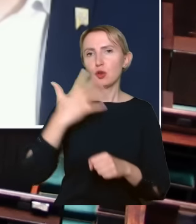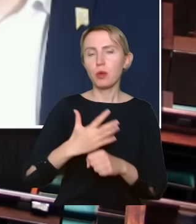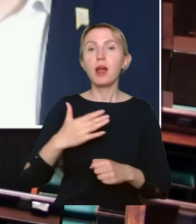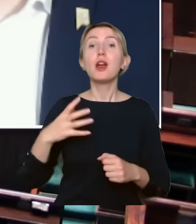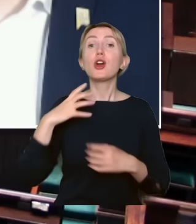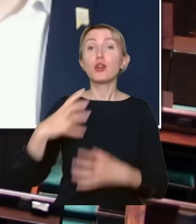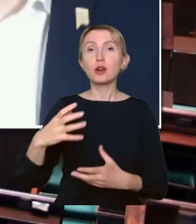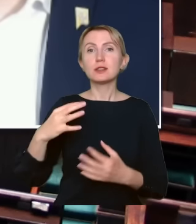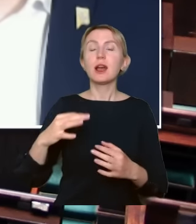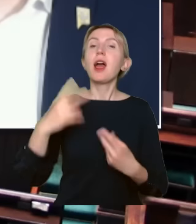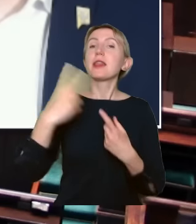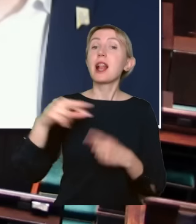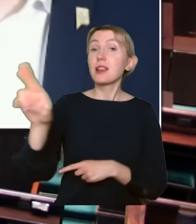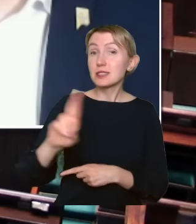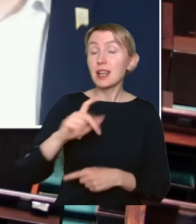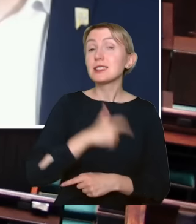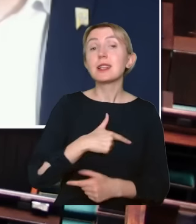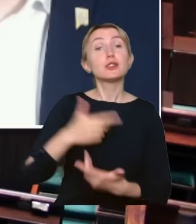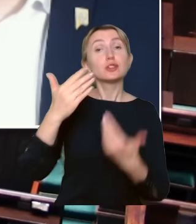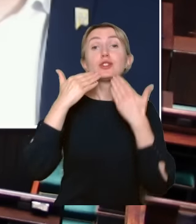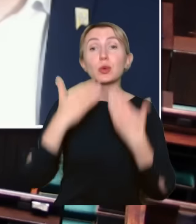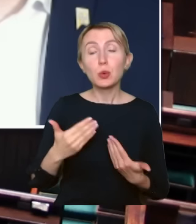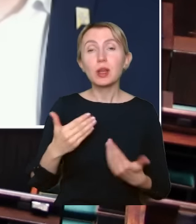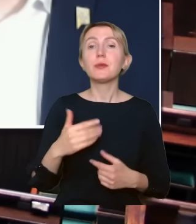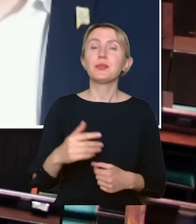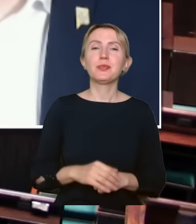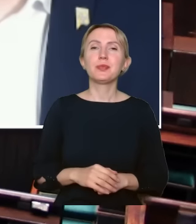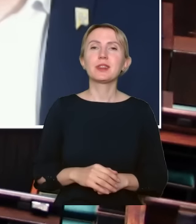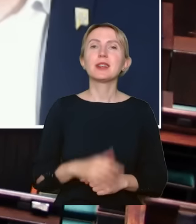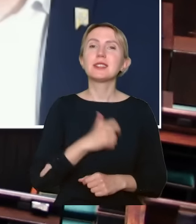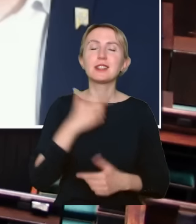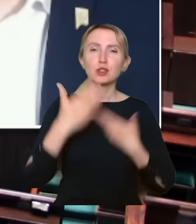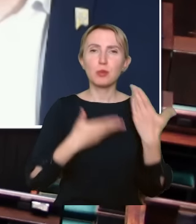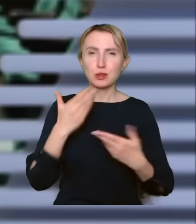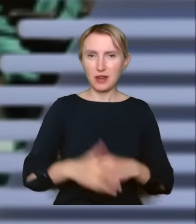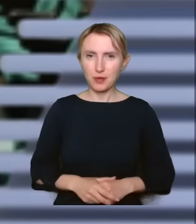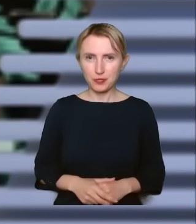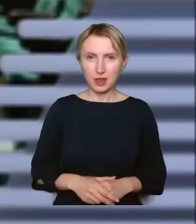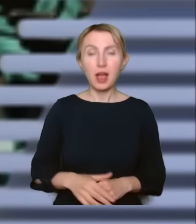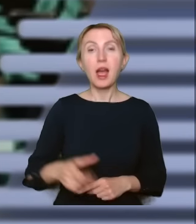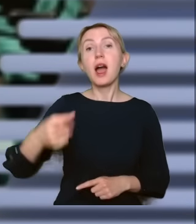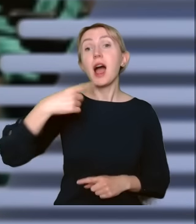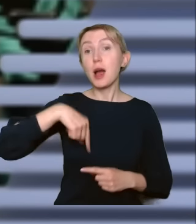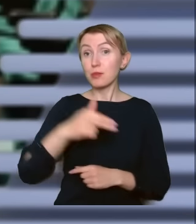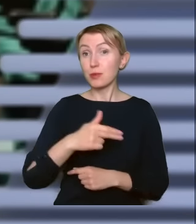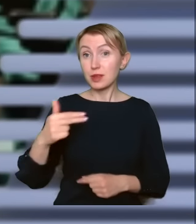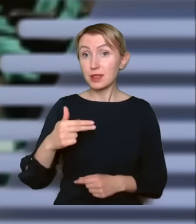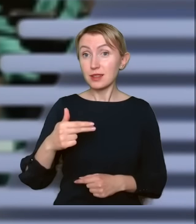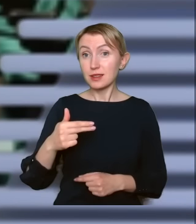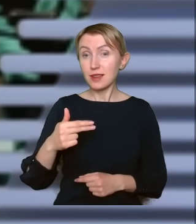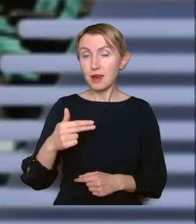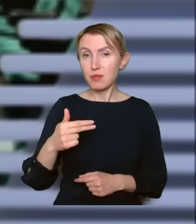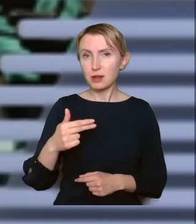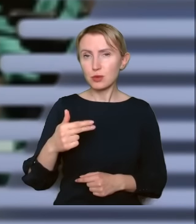gośćmi Telewizji Republika. Serdecznie za to dziękuję i serdecznie panów pozdrawiam. Szanowni państwo, my oczywiście do tematu